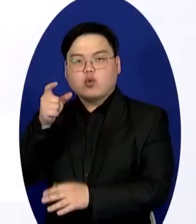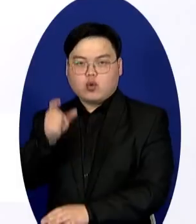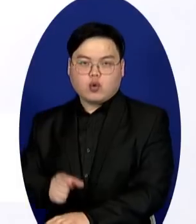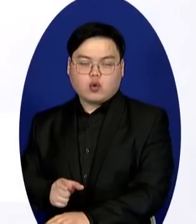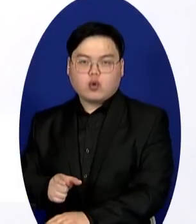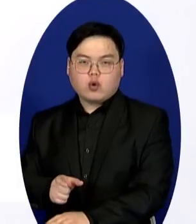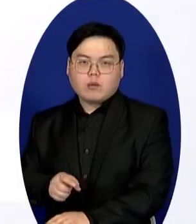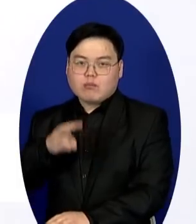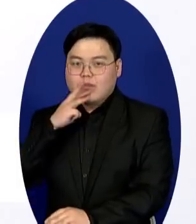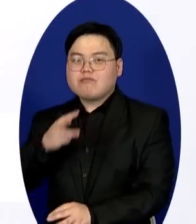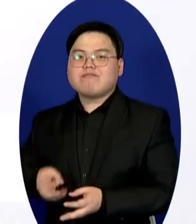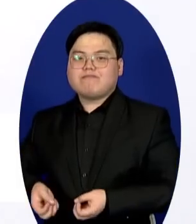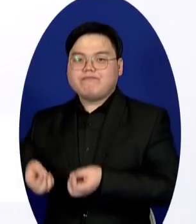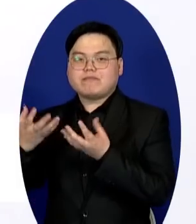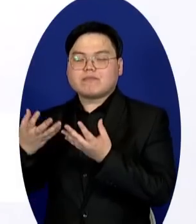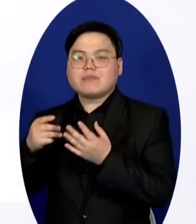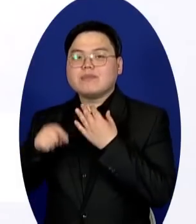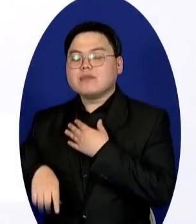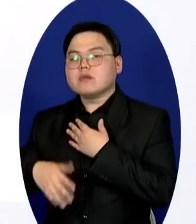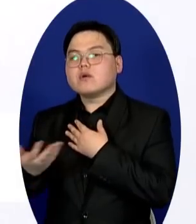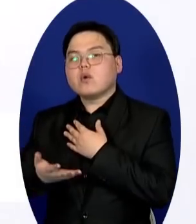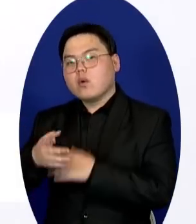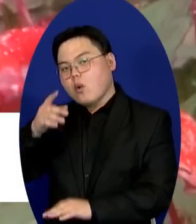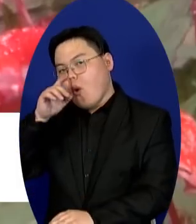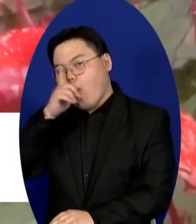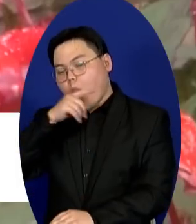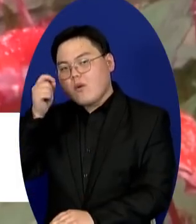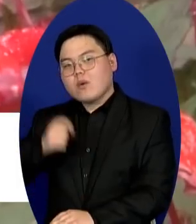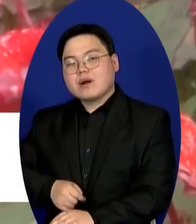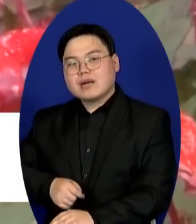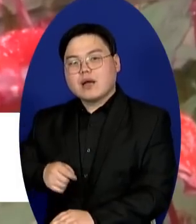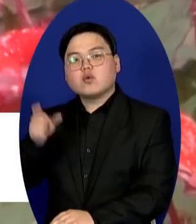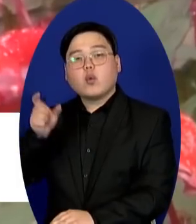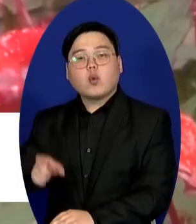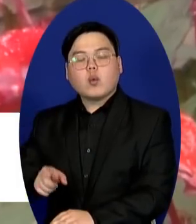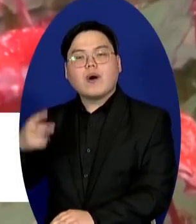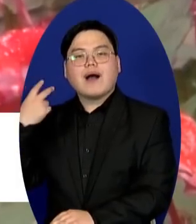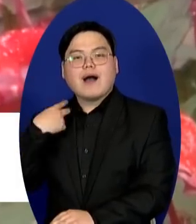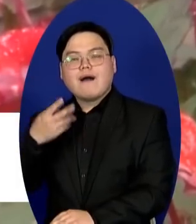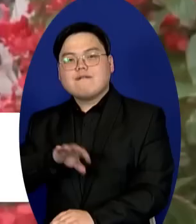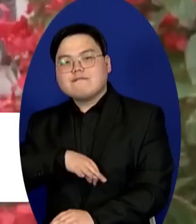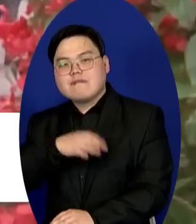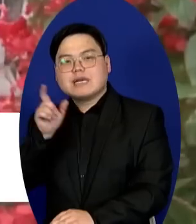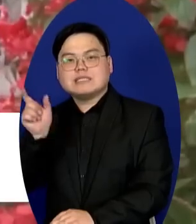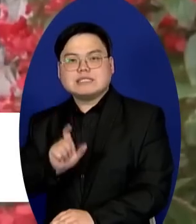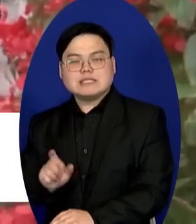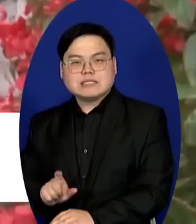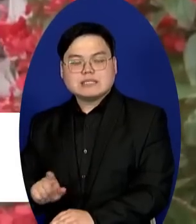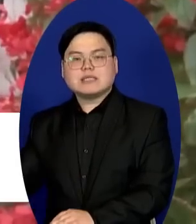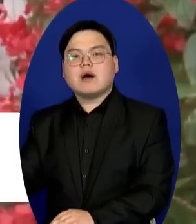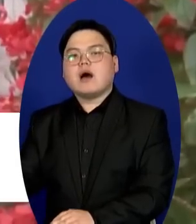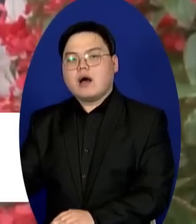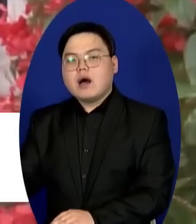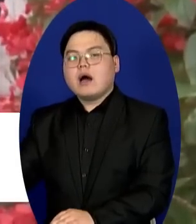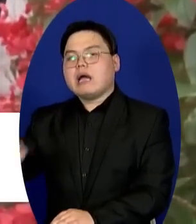Нью-Йорк Таймс мэдээлсэн байна. Энд мэдээлснээр Украин гаралтай Фриланд, Англи, Франц, Италиас гадна Орос, Украин хэлтэй мөн